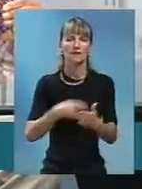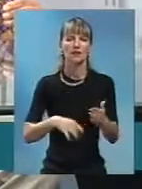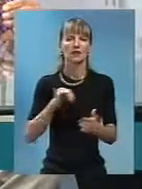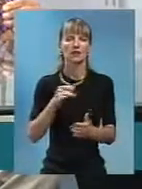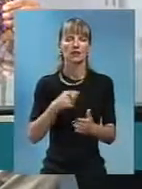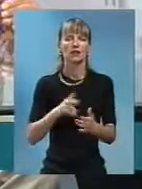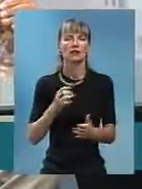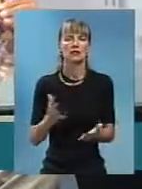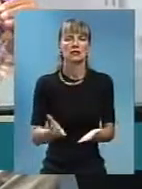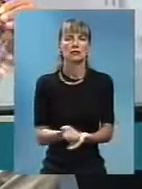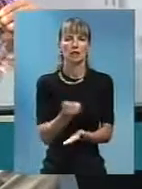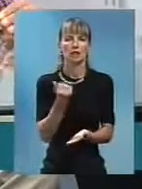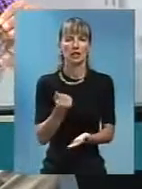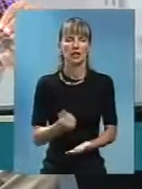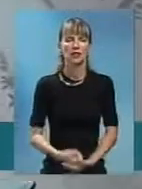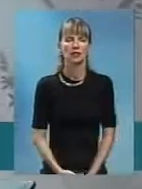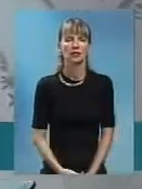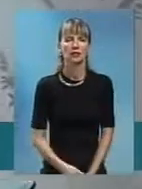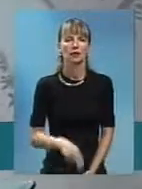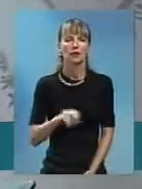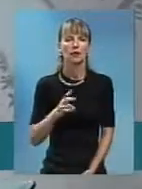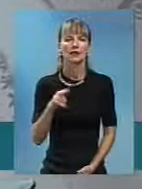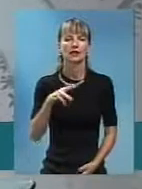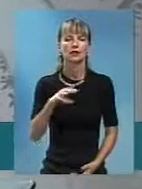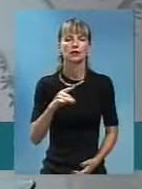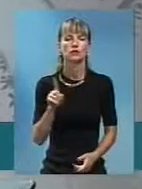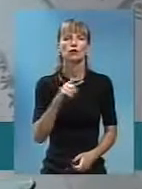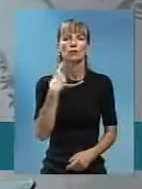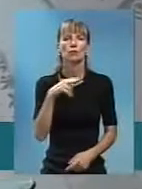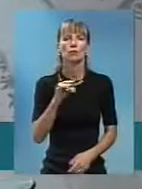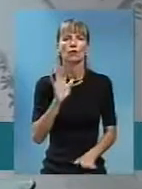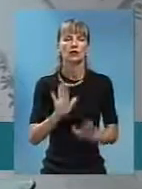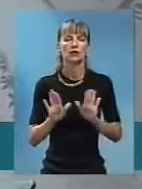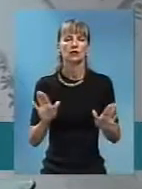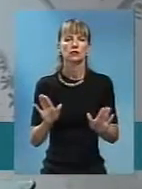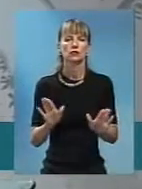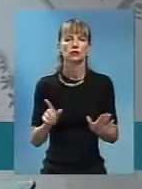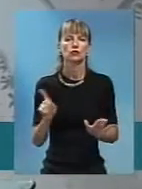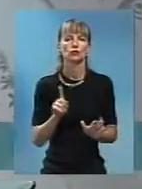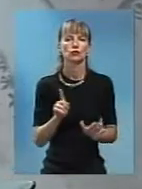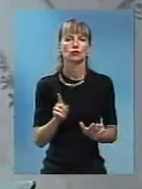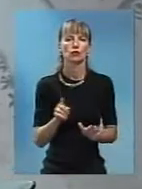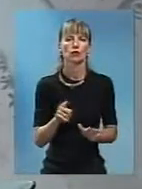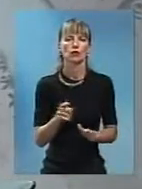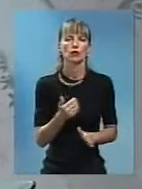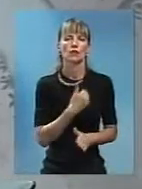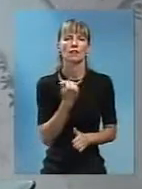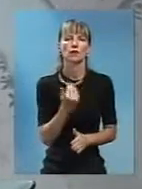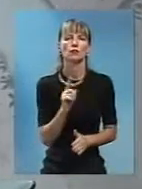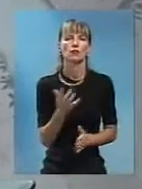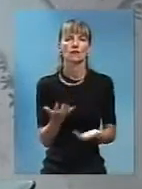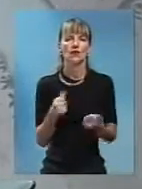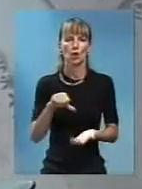спасіння. Пане Дмитре, якщо говорити про виставку, що спонукало вас взяти участь у ній і,